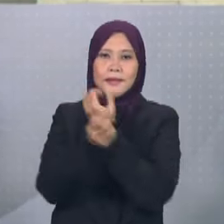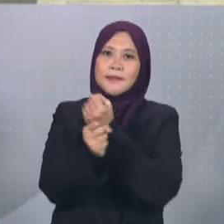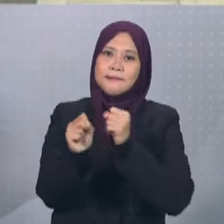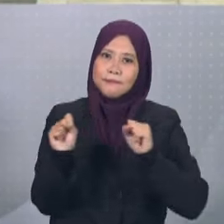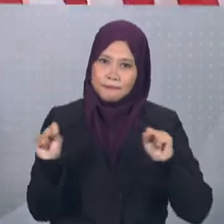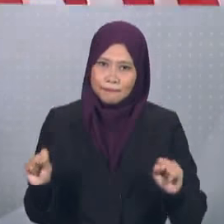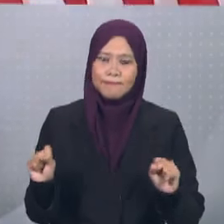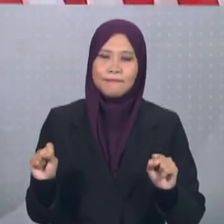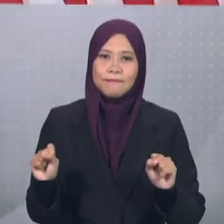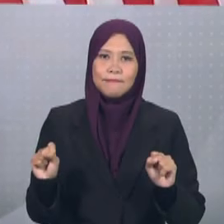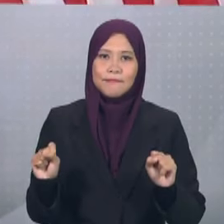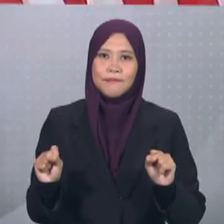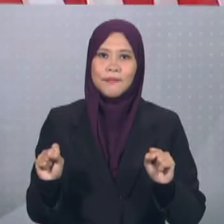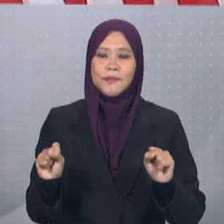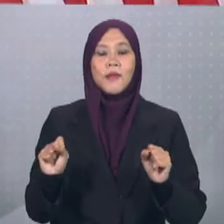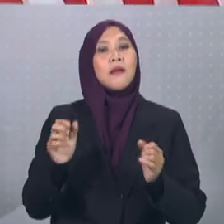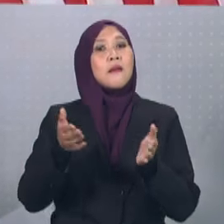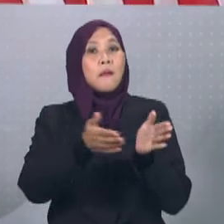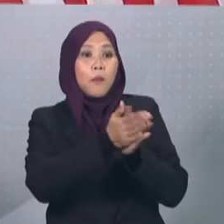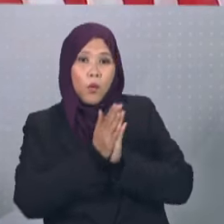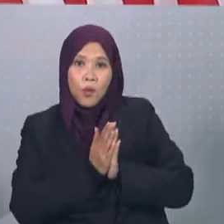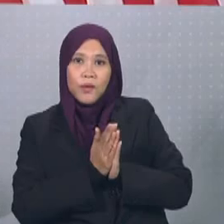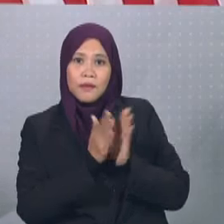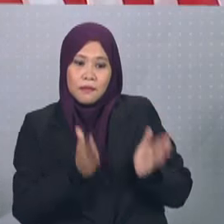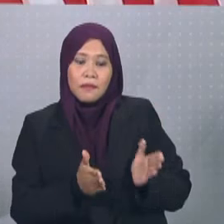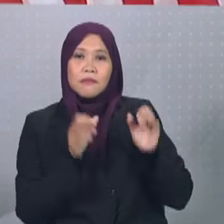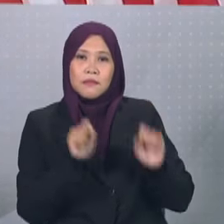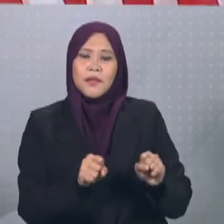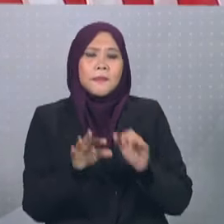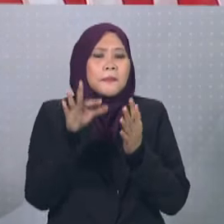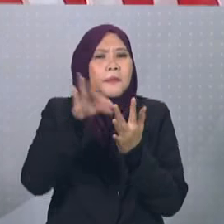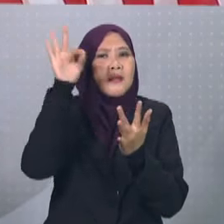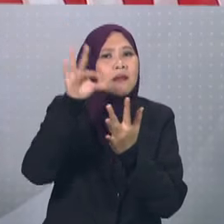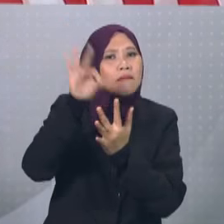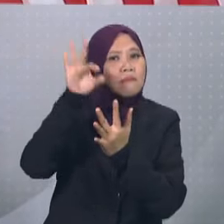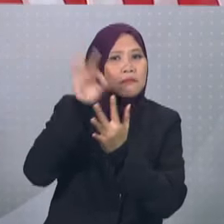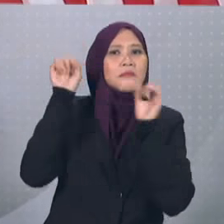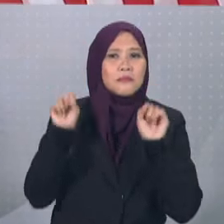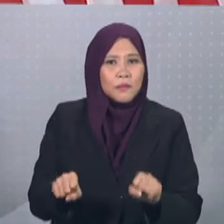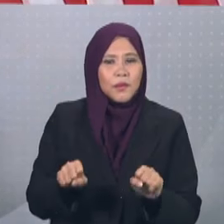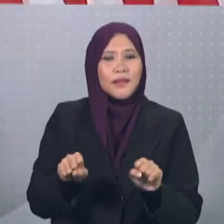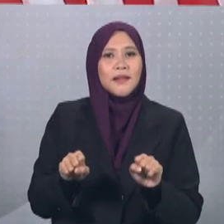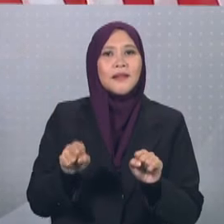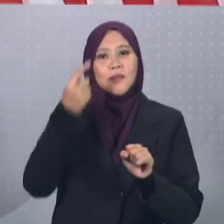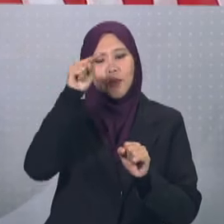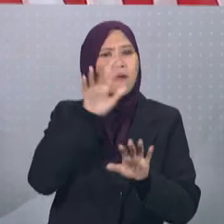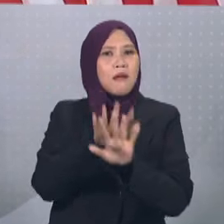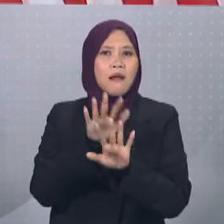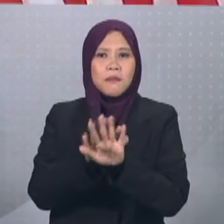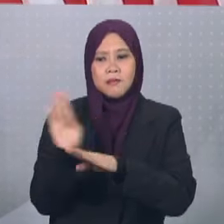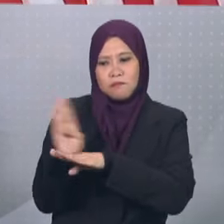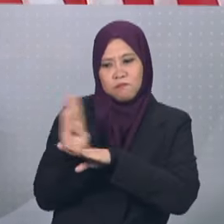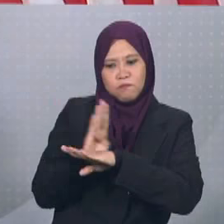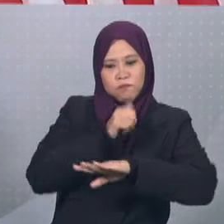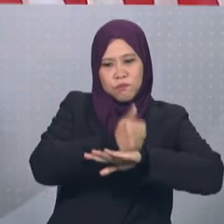disediakan. Pemohon hanya boleh memilih salah satu daripada skim ini bagi membolehkan lebih ramai